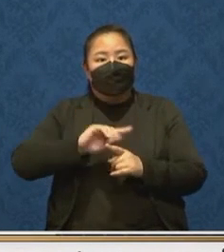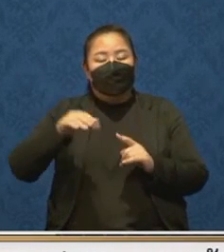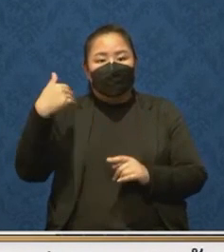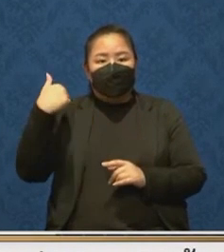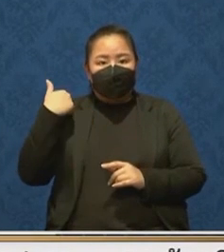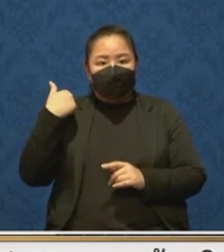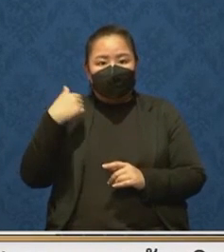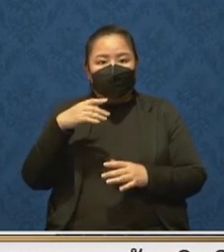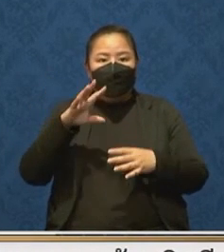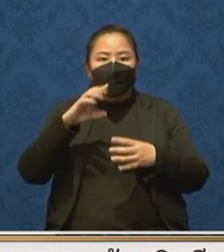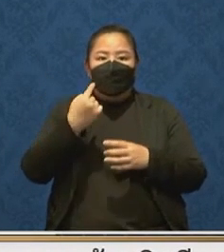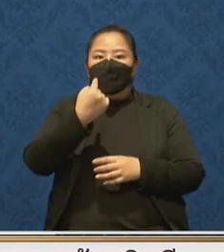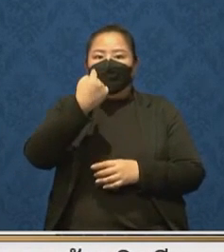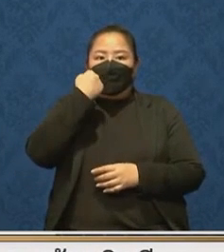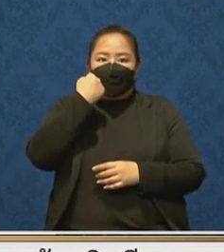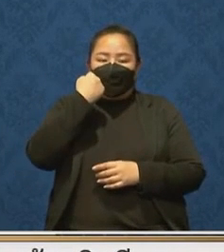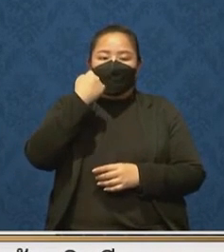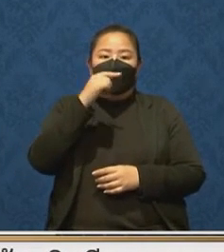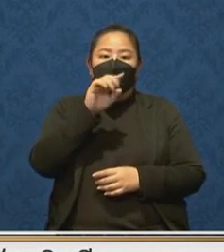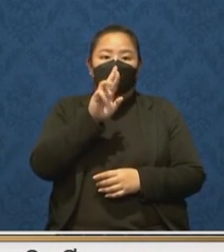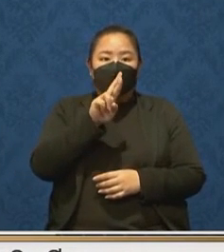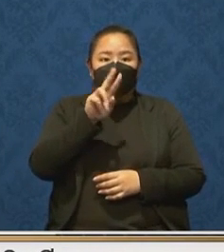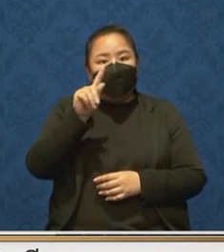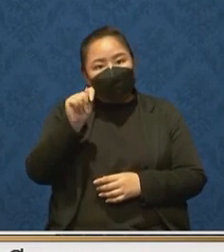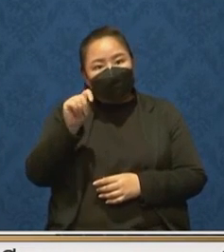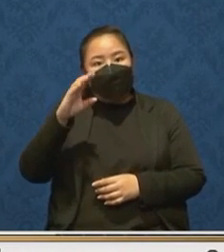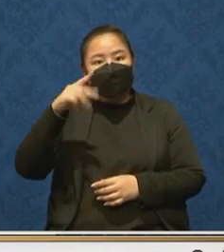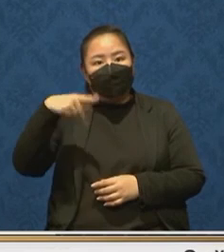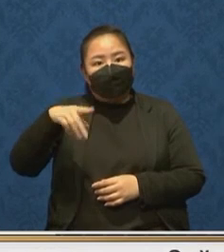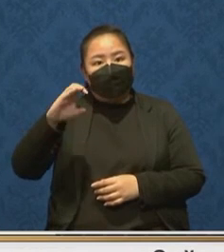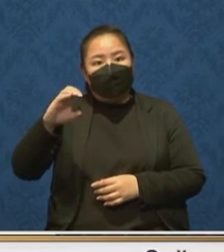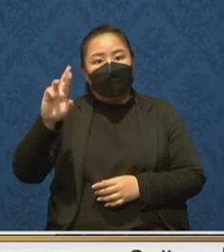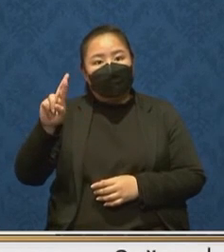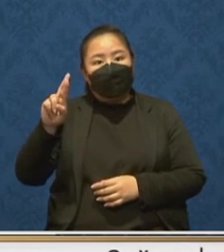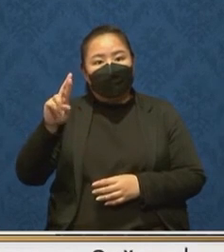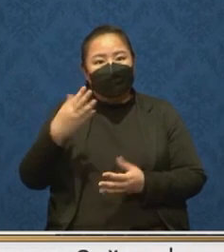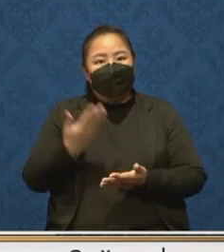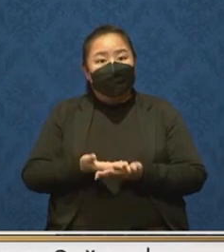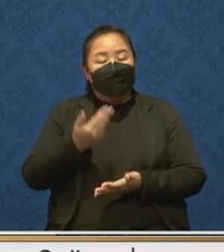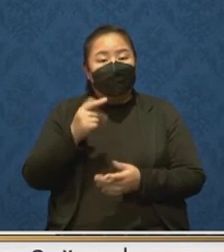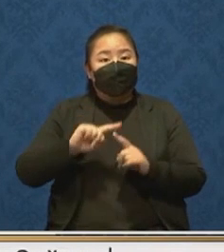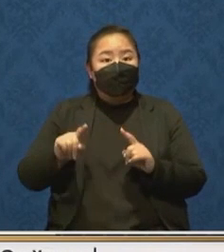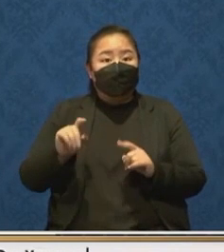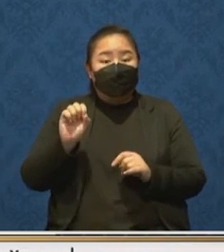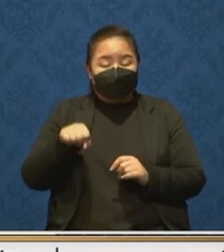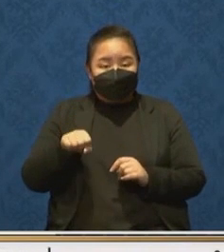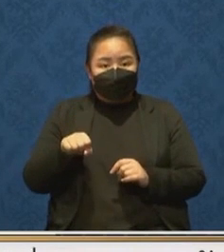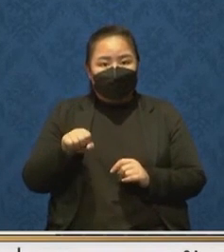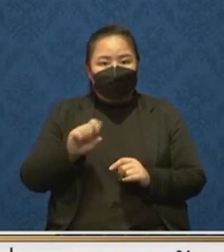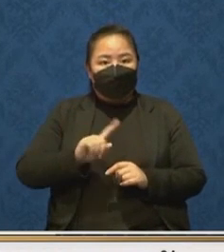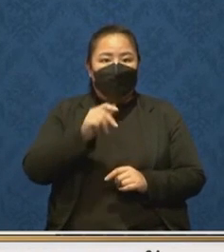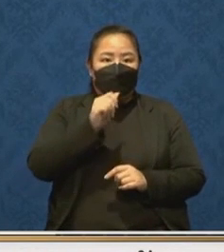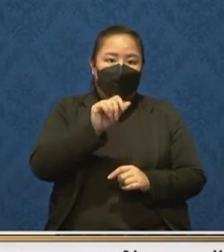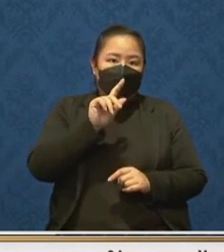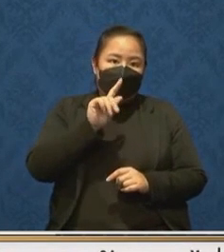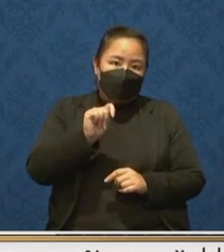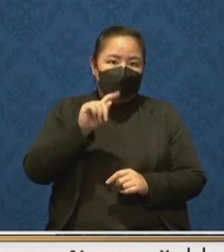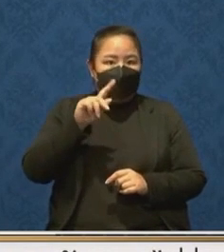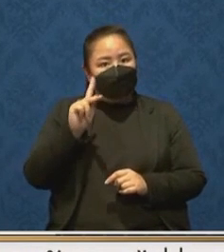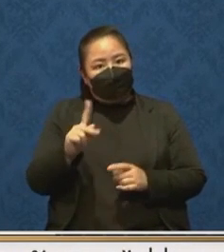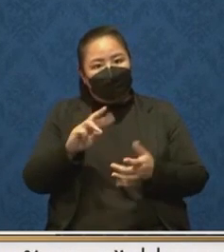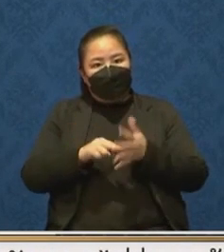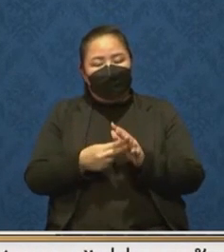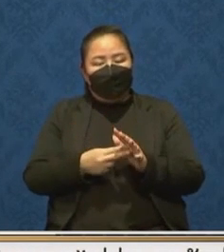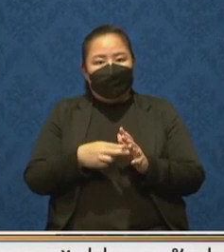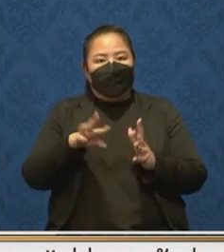PCR มัเปลืองตรจ ATK ดกวาแต่ถ้าตรวจ ATK ทราบก็ไม่เข้าระบบไม่เข้าการรายง